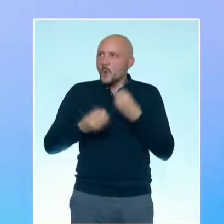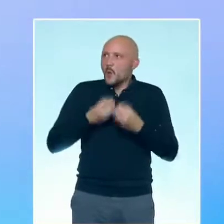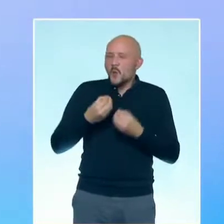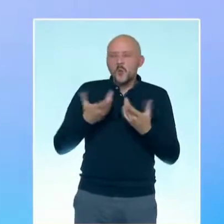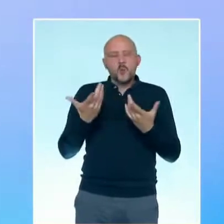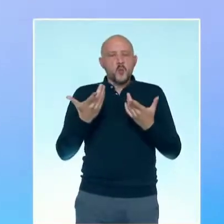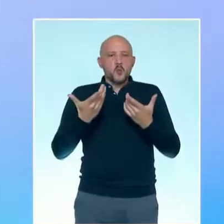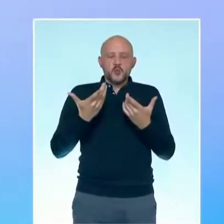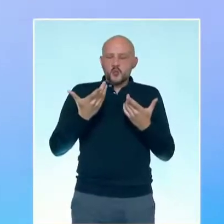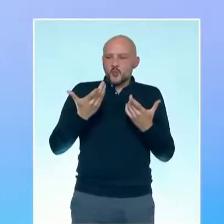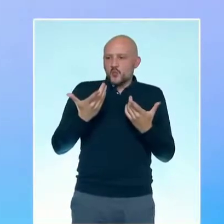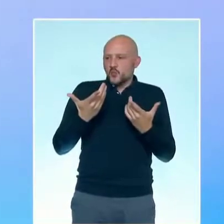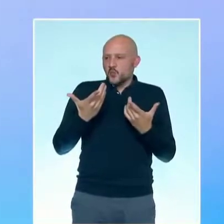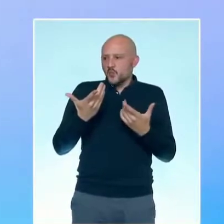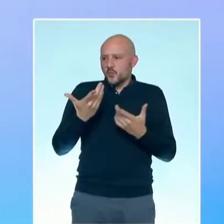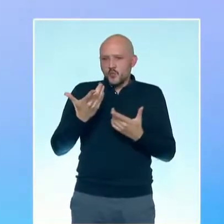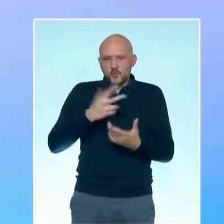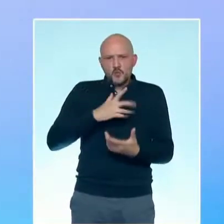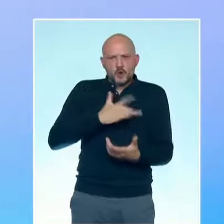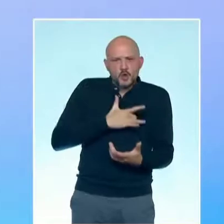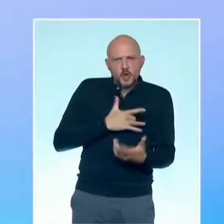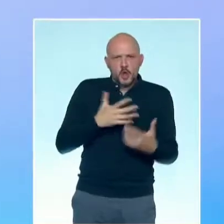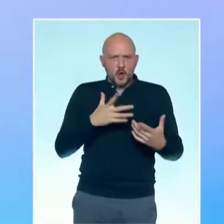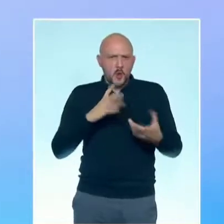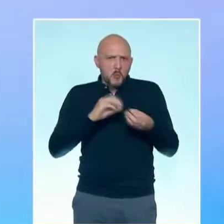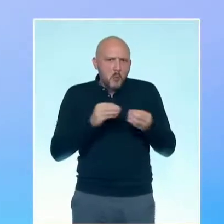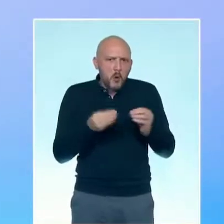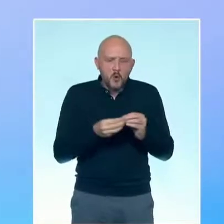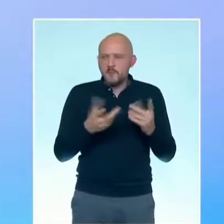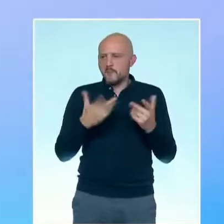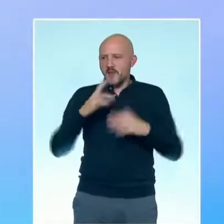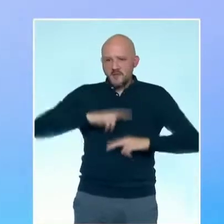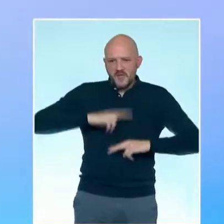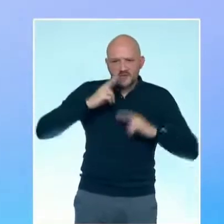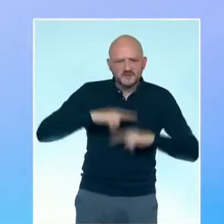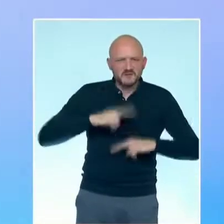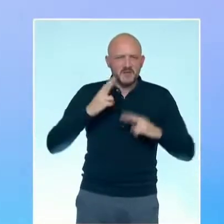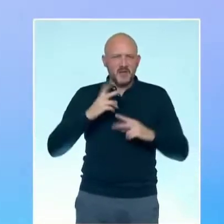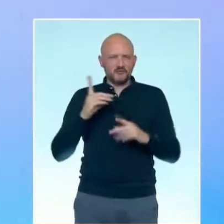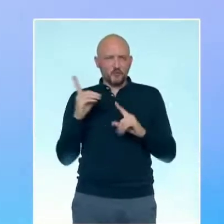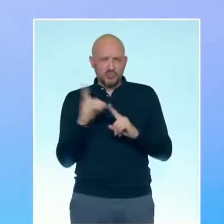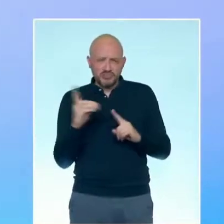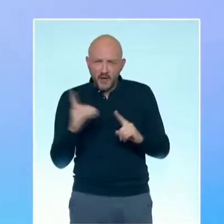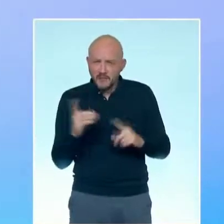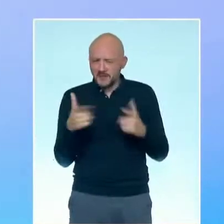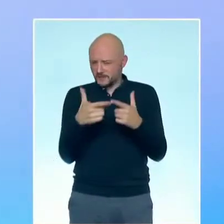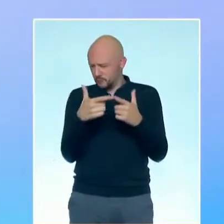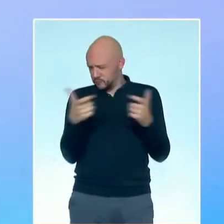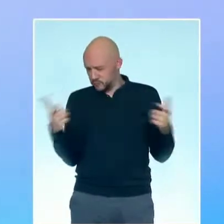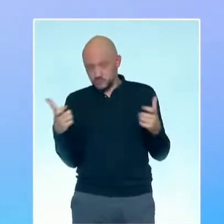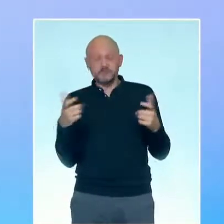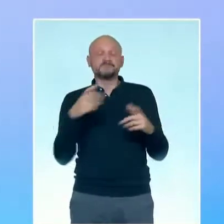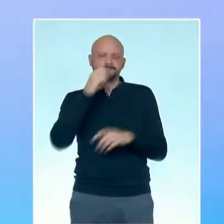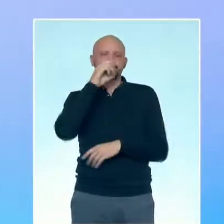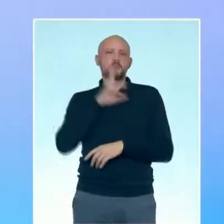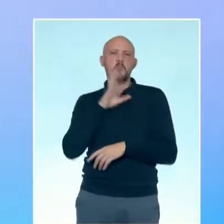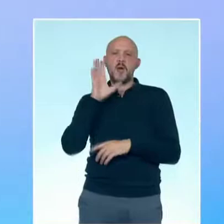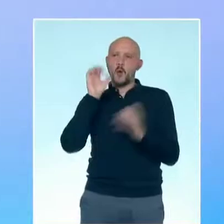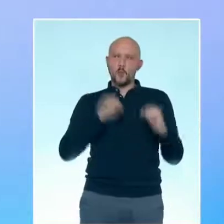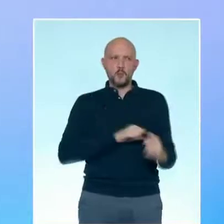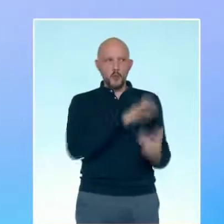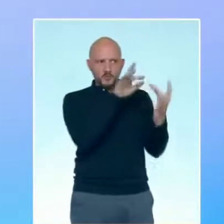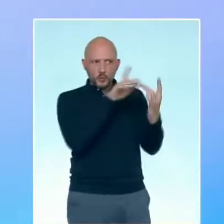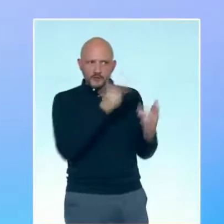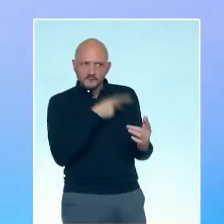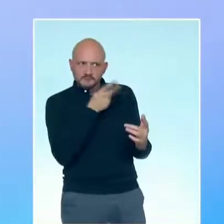les enfants qui souffrent d'obésité, d'anomalies cardiaques, respiratoires, de diabète. les parents peuvent évidemment contacter leur médecin, leur